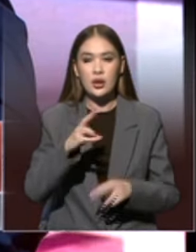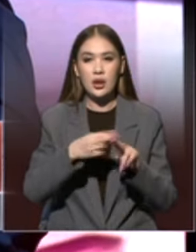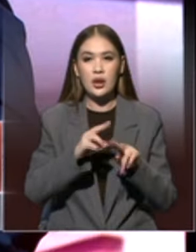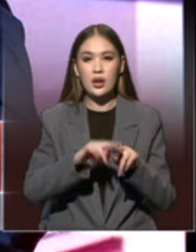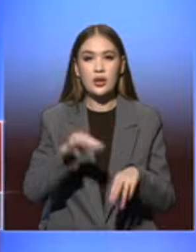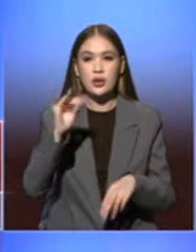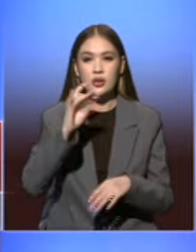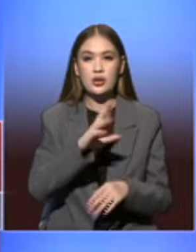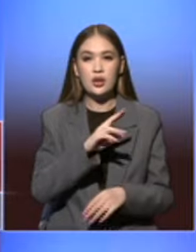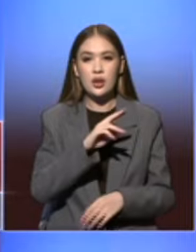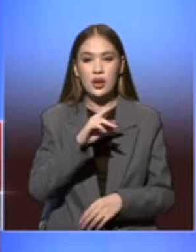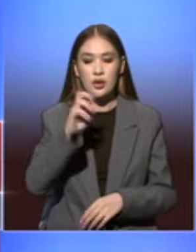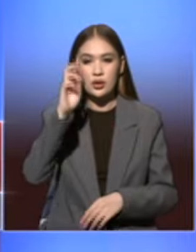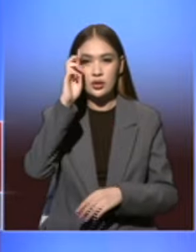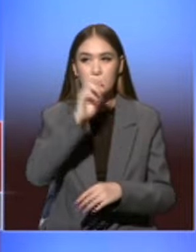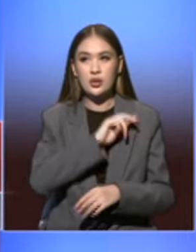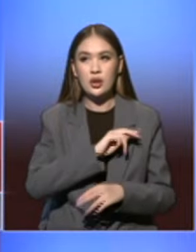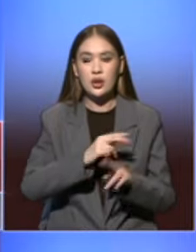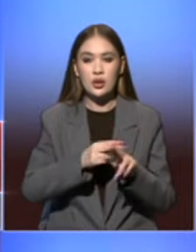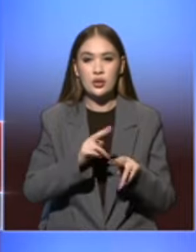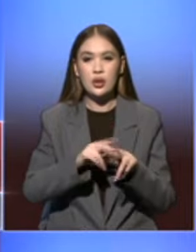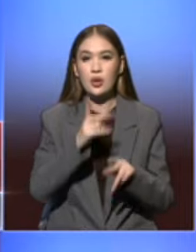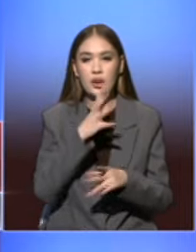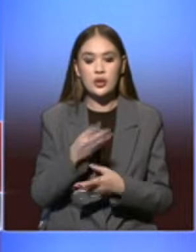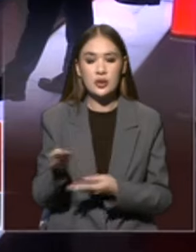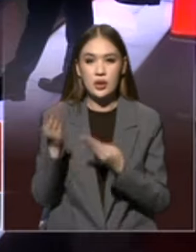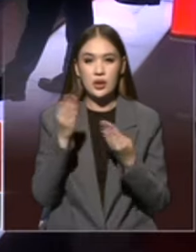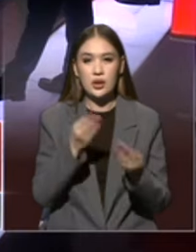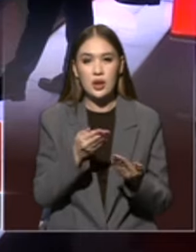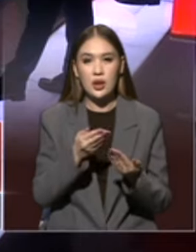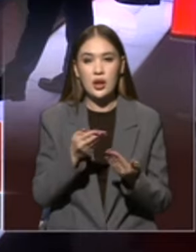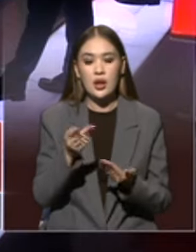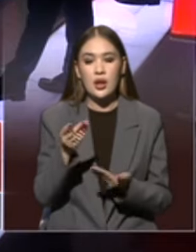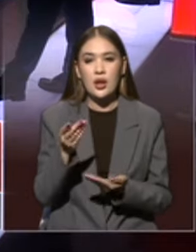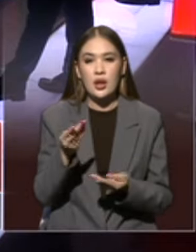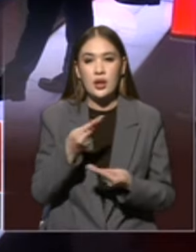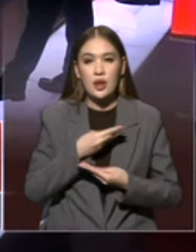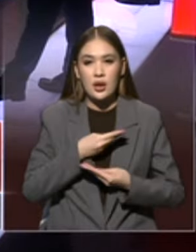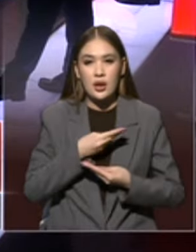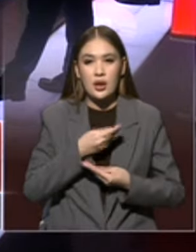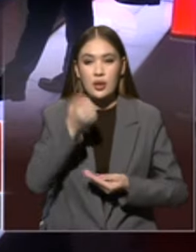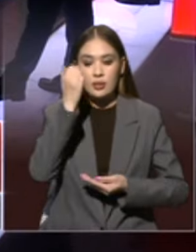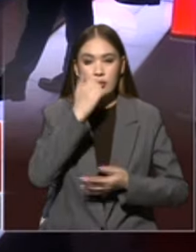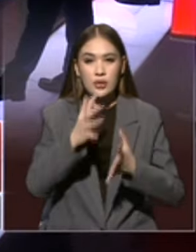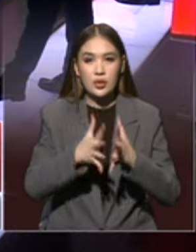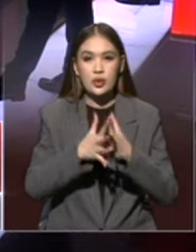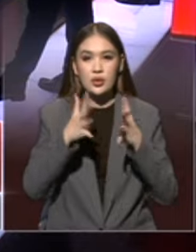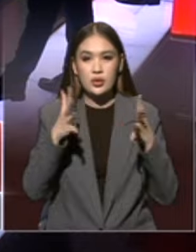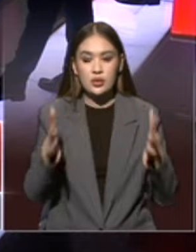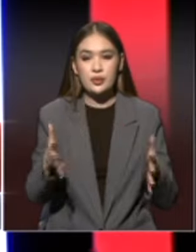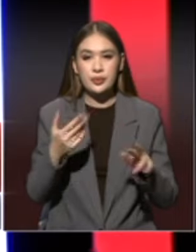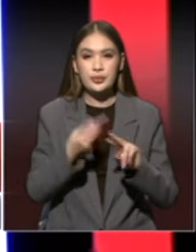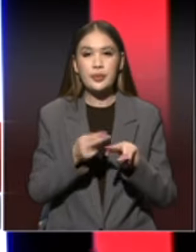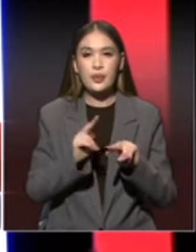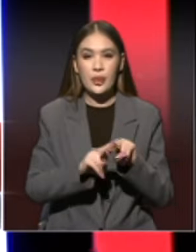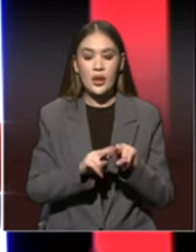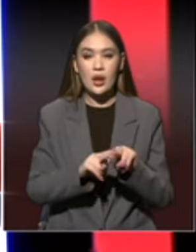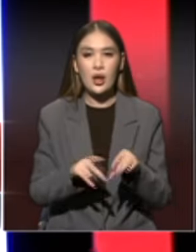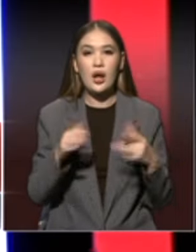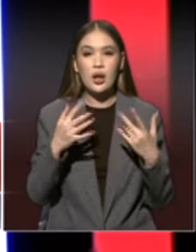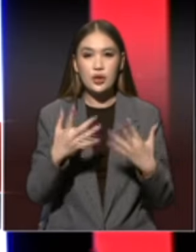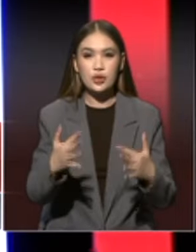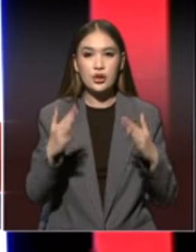саясаттанушы Елдос Жұмағұлов. Уақыт тауып келгендеріңізге рахмет айтамын. Марат, осымен алдымен қанша